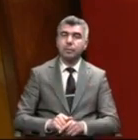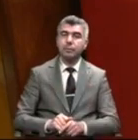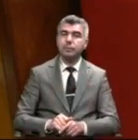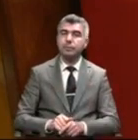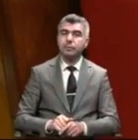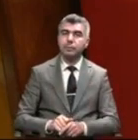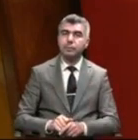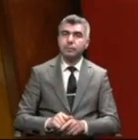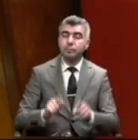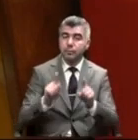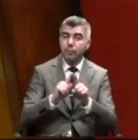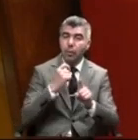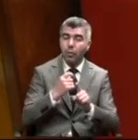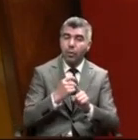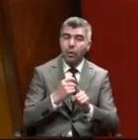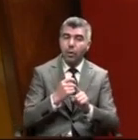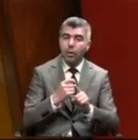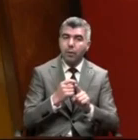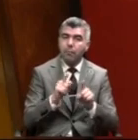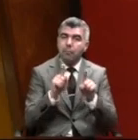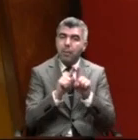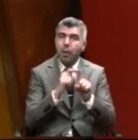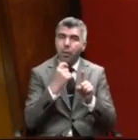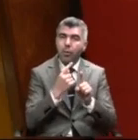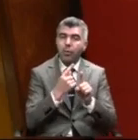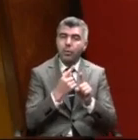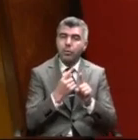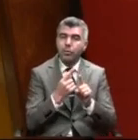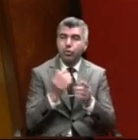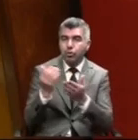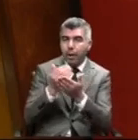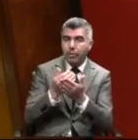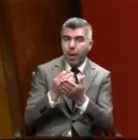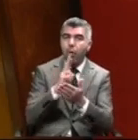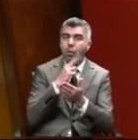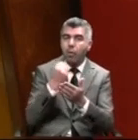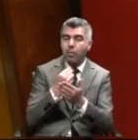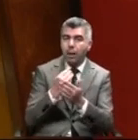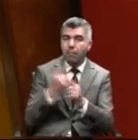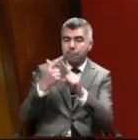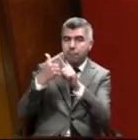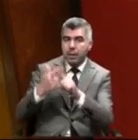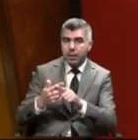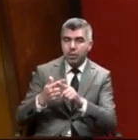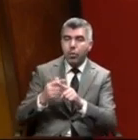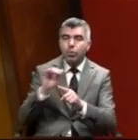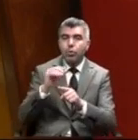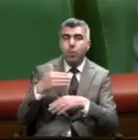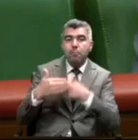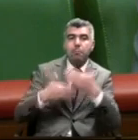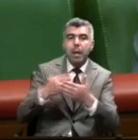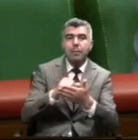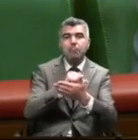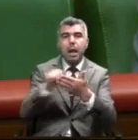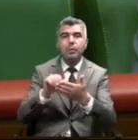هو الفرق بين مداخيل الدوله وما تتوقعه في النفقات